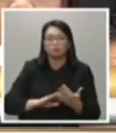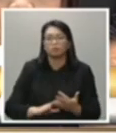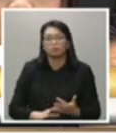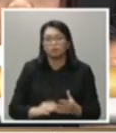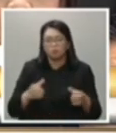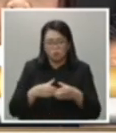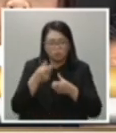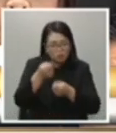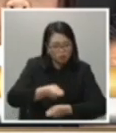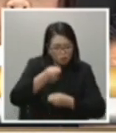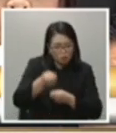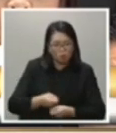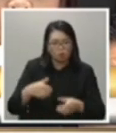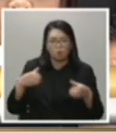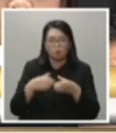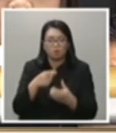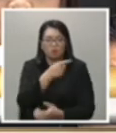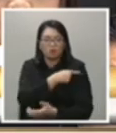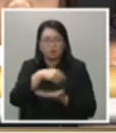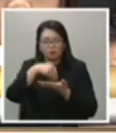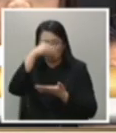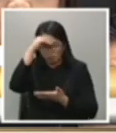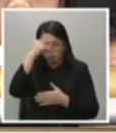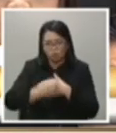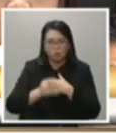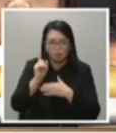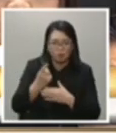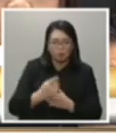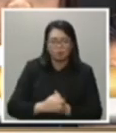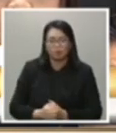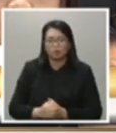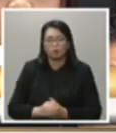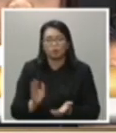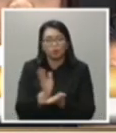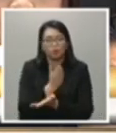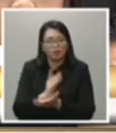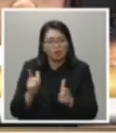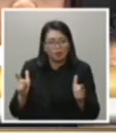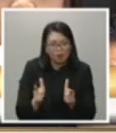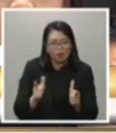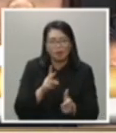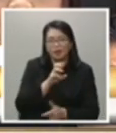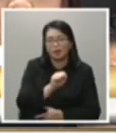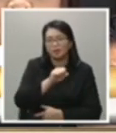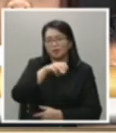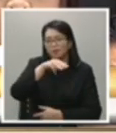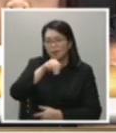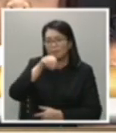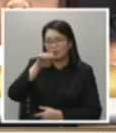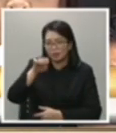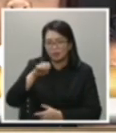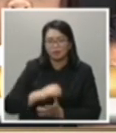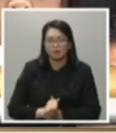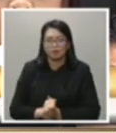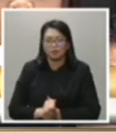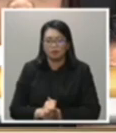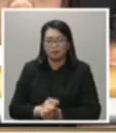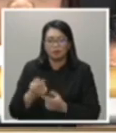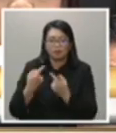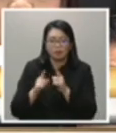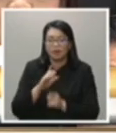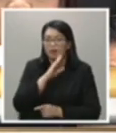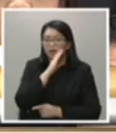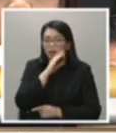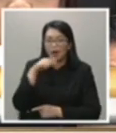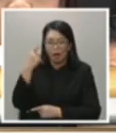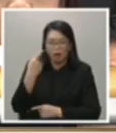ใหม่ผู้ประกอบการรายเล็กกลางใหญ่ที่เหลือก็จะมีแต่เจ้าสัวที่สนิทกับท่าน